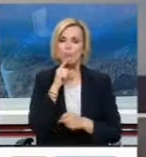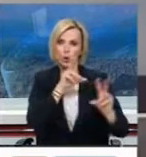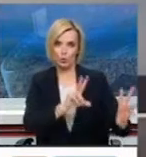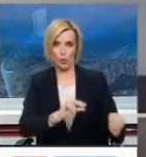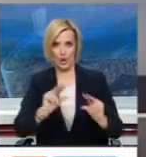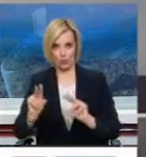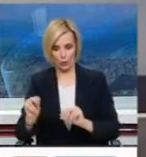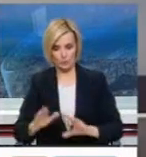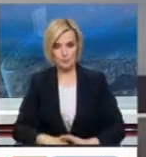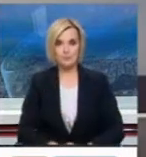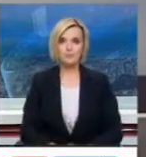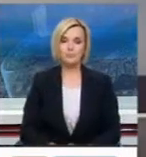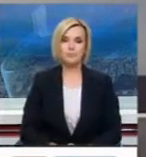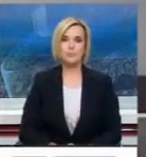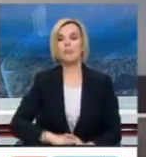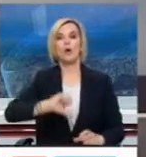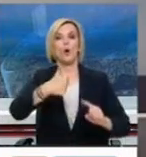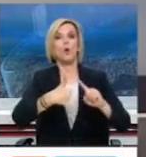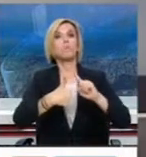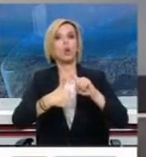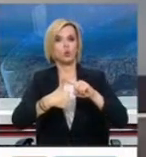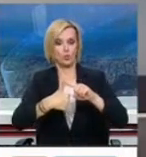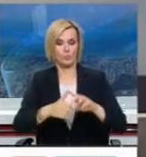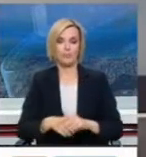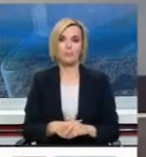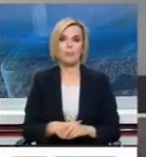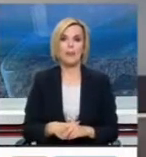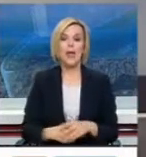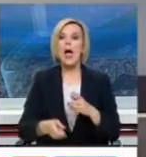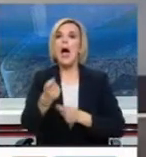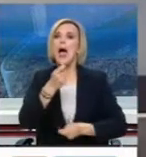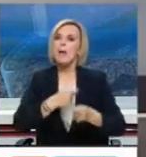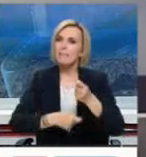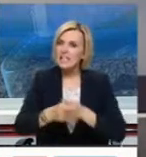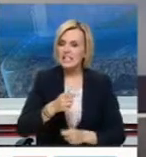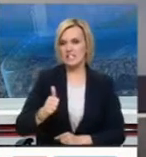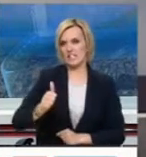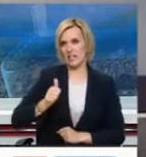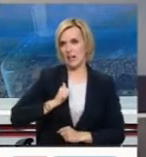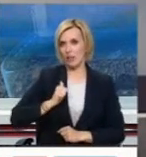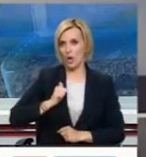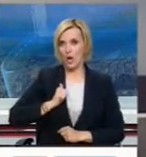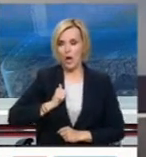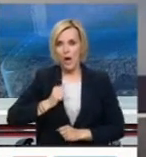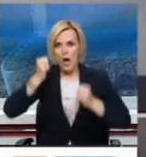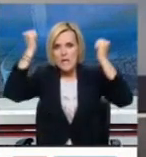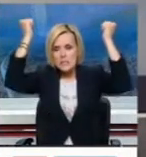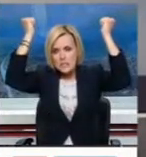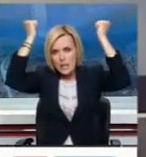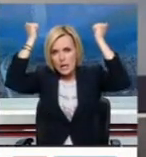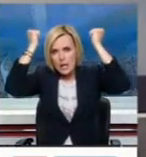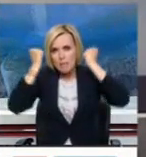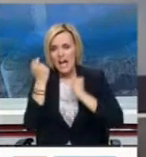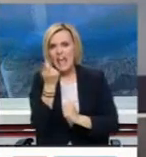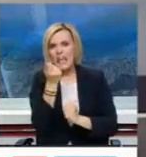Πιο συγκεκριμένα, 1. Όσες επιχειρήσεις εργοδότες πλήττονται σημαντικά από τις συνέπειες του φαινομένου